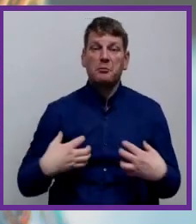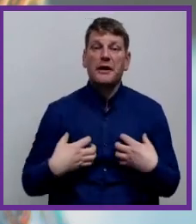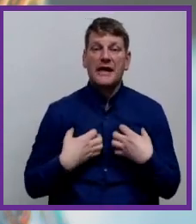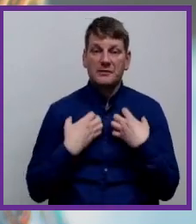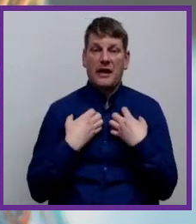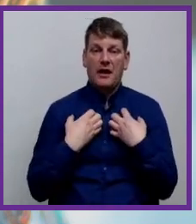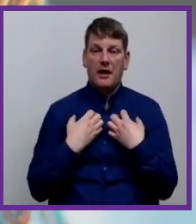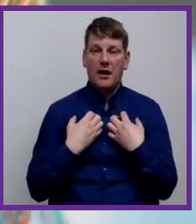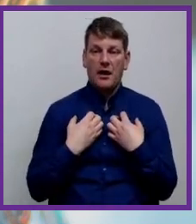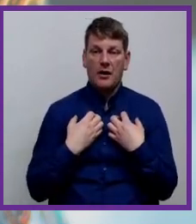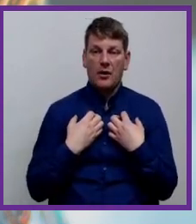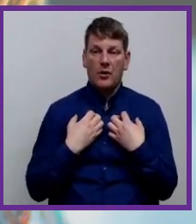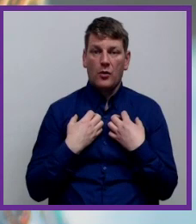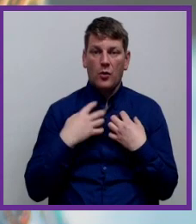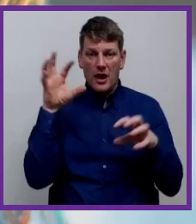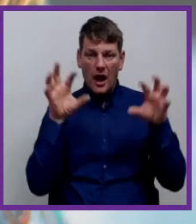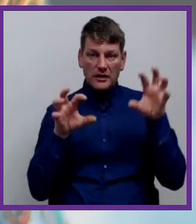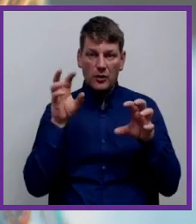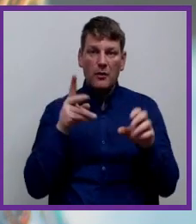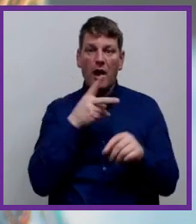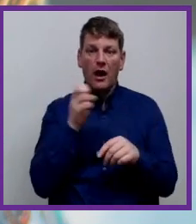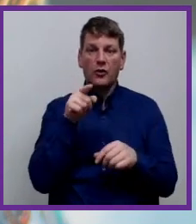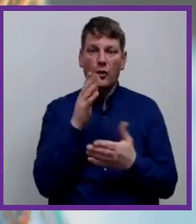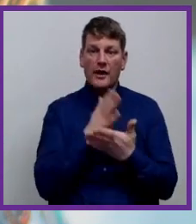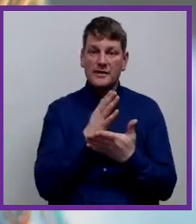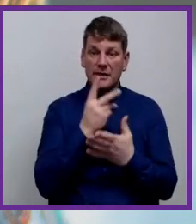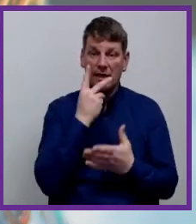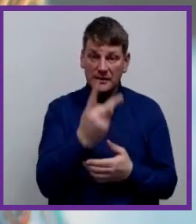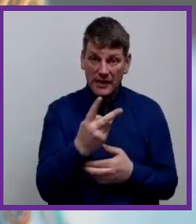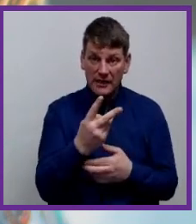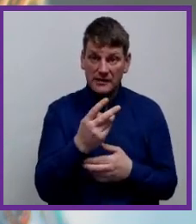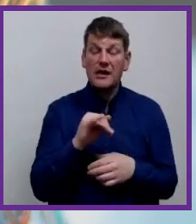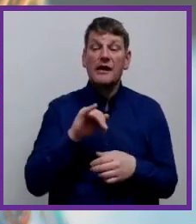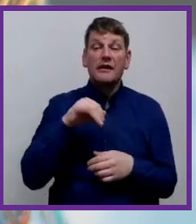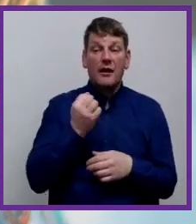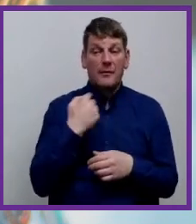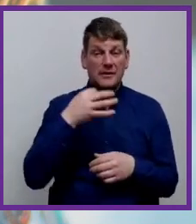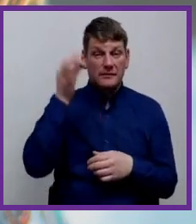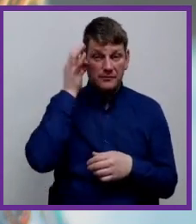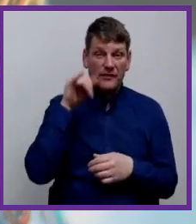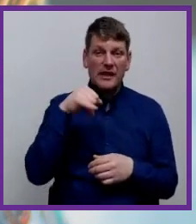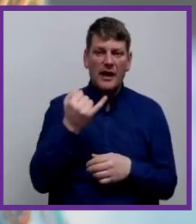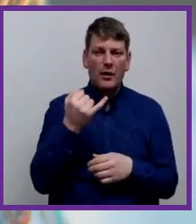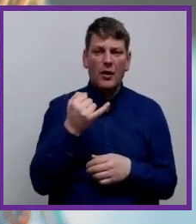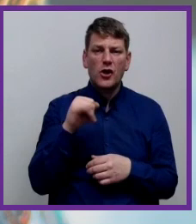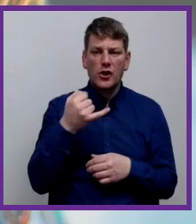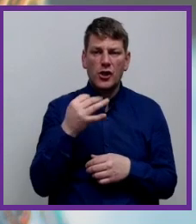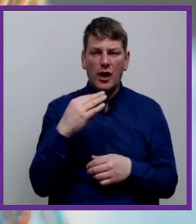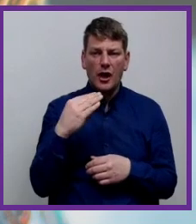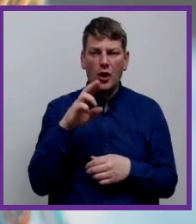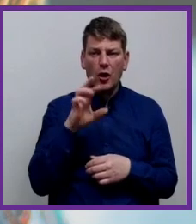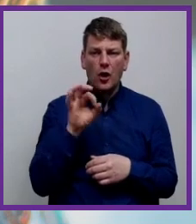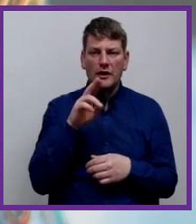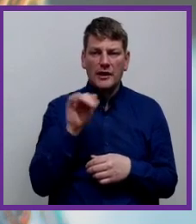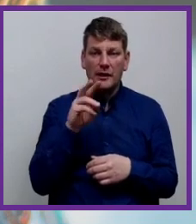briesmīgāku radījumu, kā tu esi redzējis. Nu, ja mēs atceramies Jeronīmu Bošu, tad,